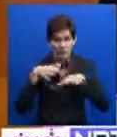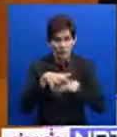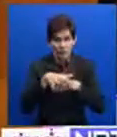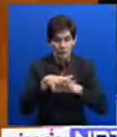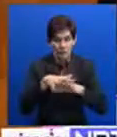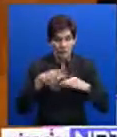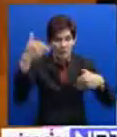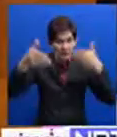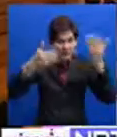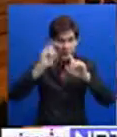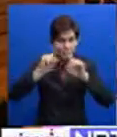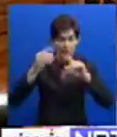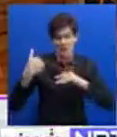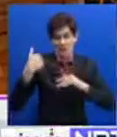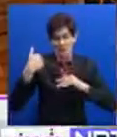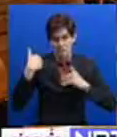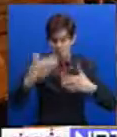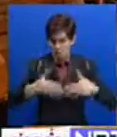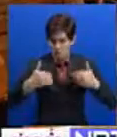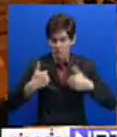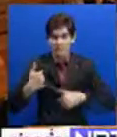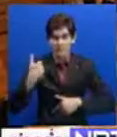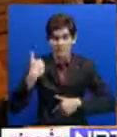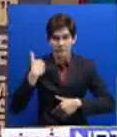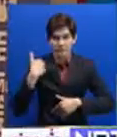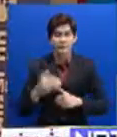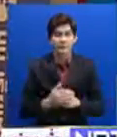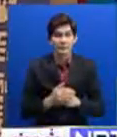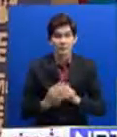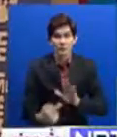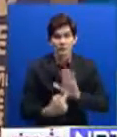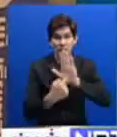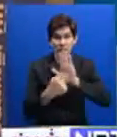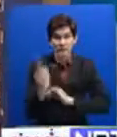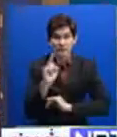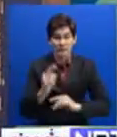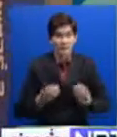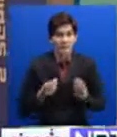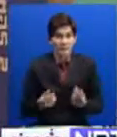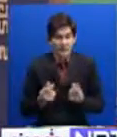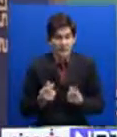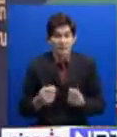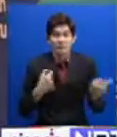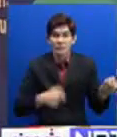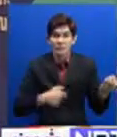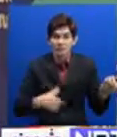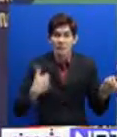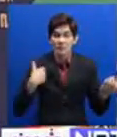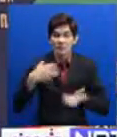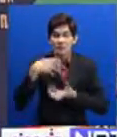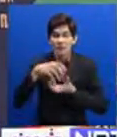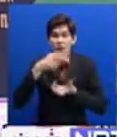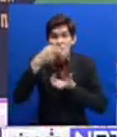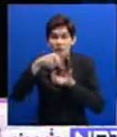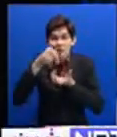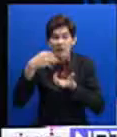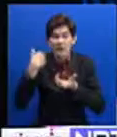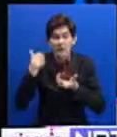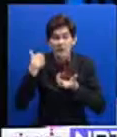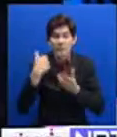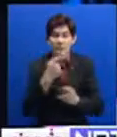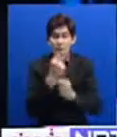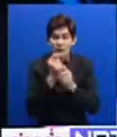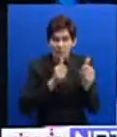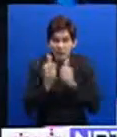สามารถและแสดงความสนุกสนานหรือสร้างความสนุกสนานต่างๆอาทิการเต้นการแสดงดนตรีการเล่านิทานการแข่งขันตอบคำ